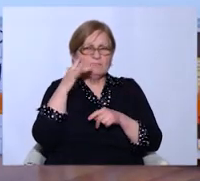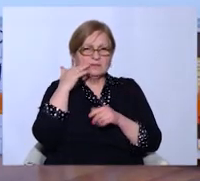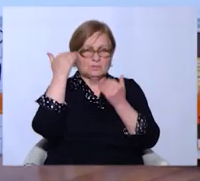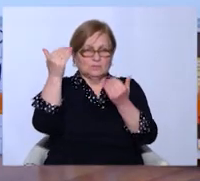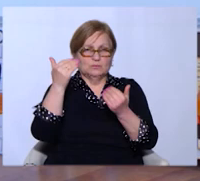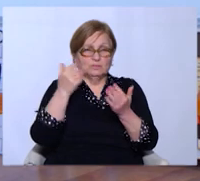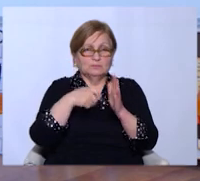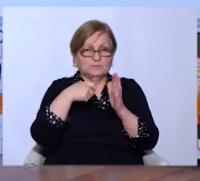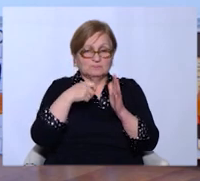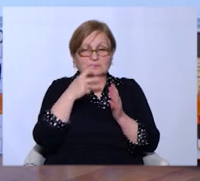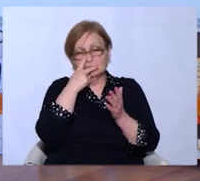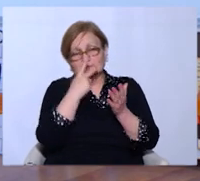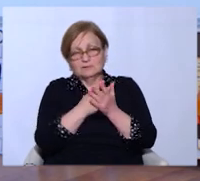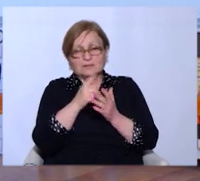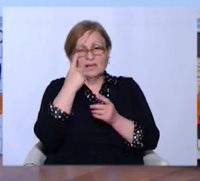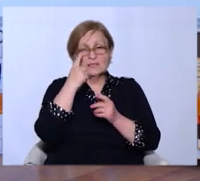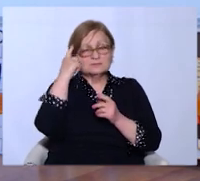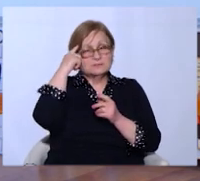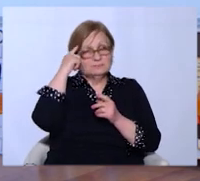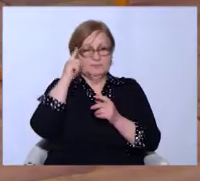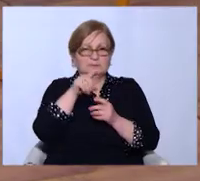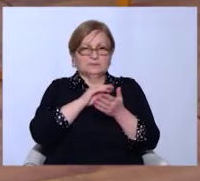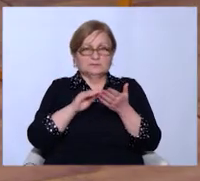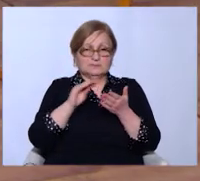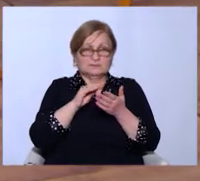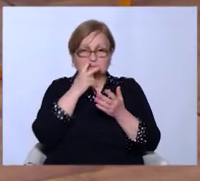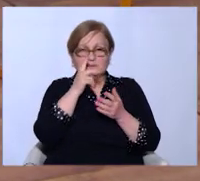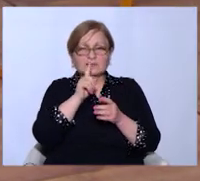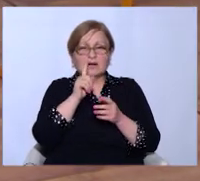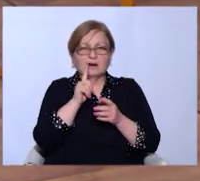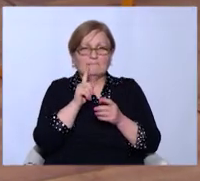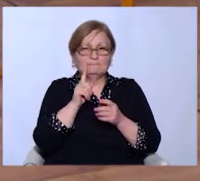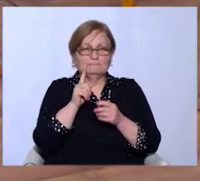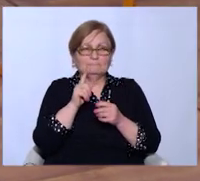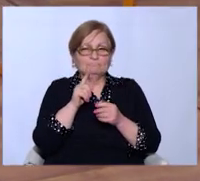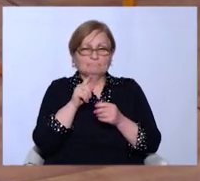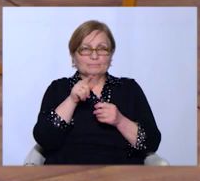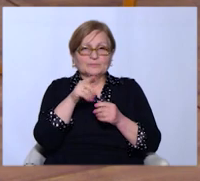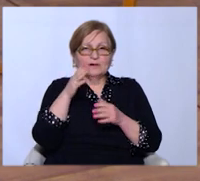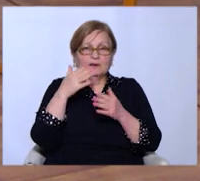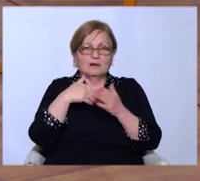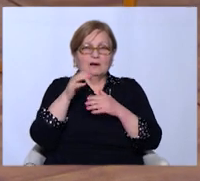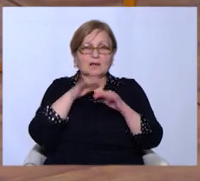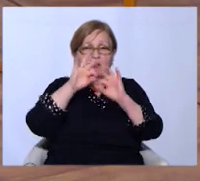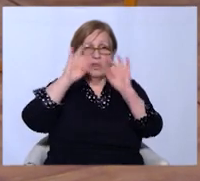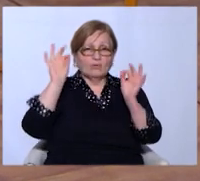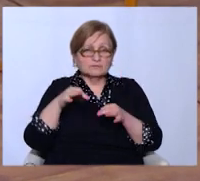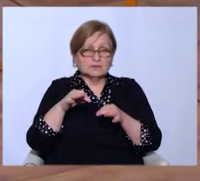უყუროთ ამ ფილმს და დაფიქრდეთ ერთ საკითხზე. თქვენი აზრით, ხელოვნება და